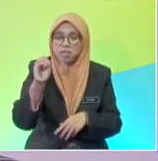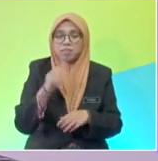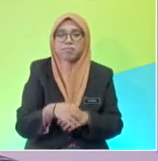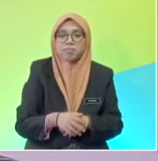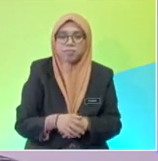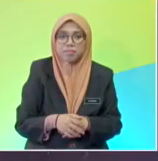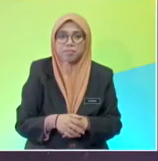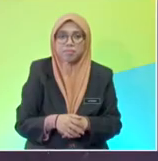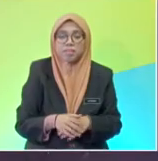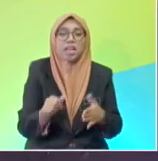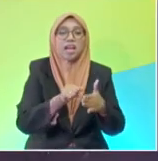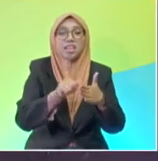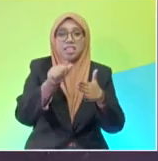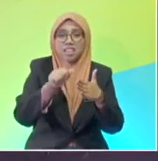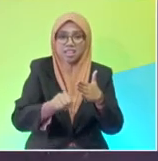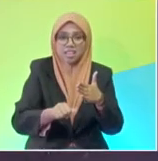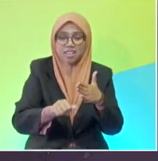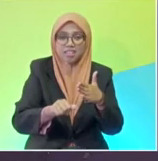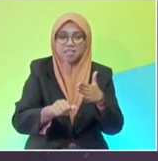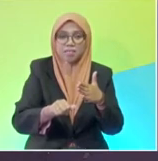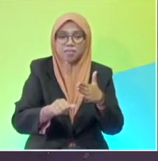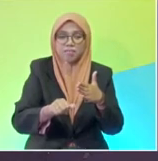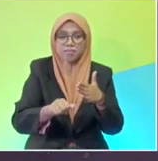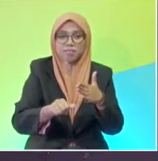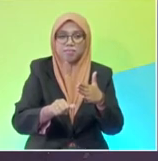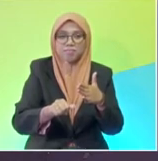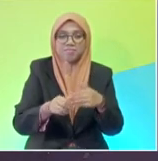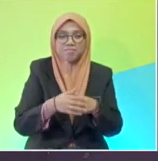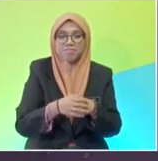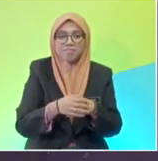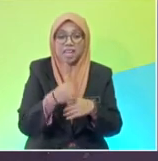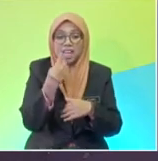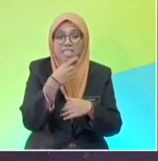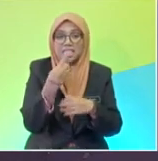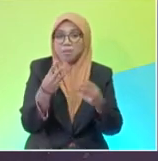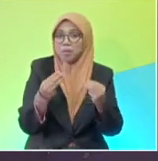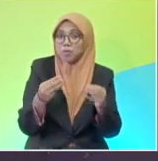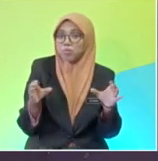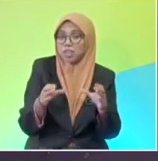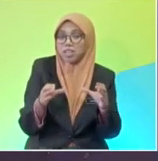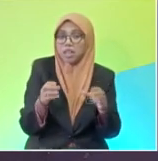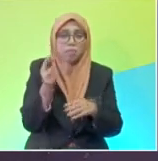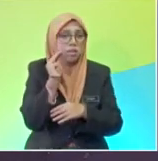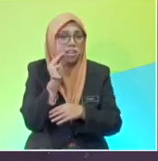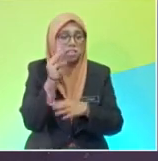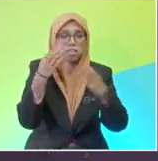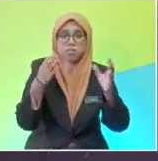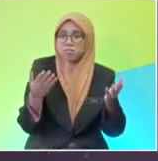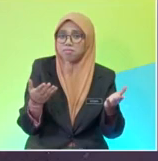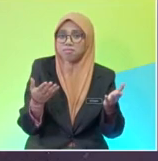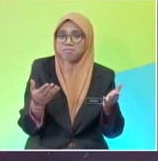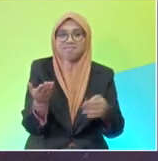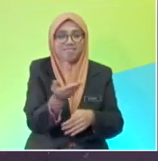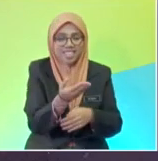12. Dan yang terakhir, Mira. Yang terakhir, cikgu. Cikgu ke Mira yang buat cikgu? Ha, siapa yang buat cikgu? Okey, Mira lah. Saya, ya? Okey,